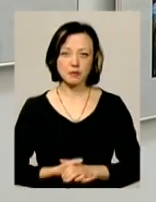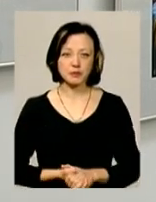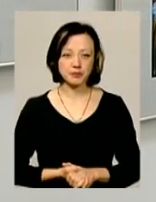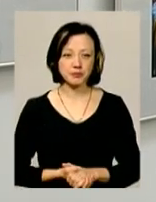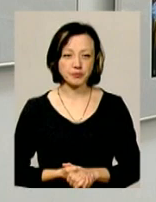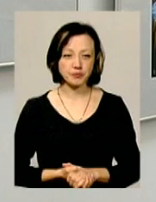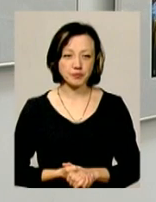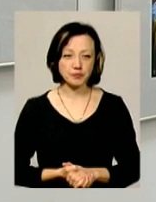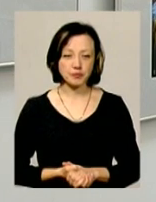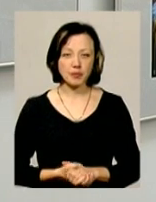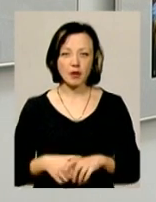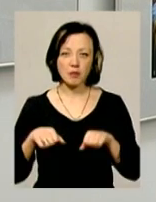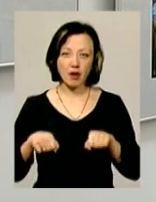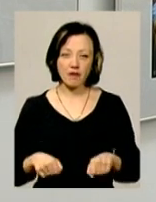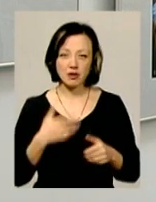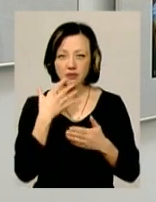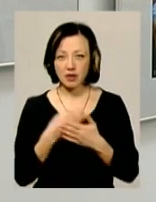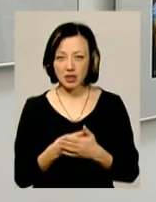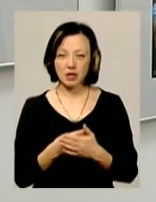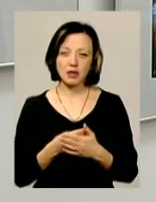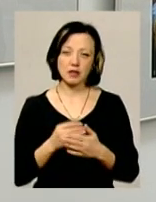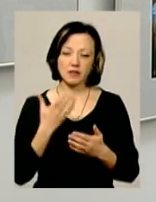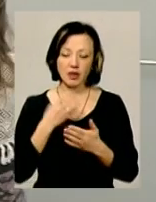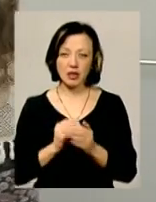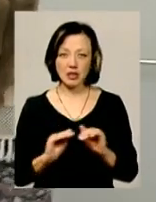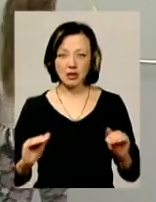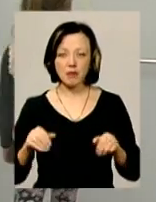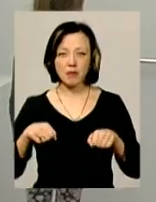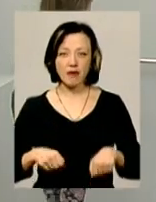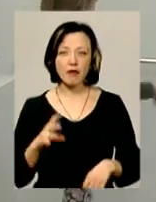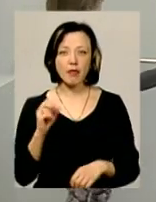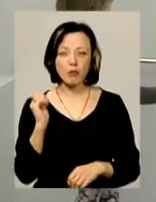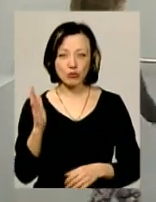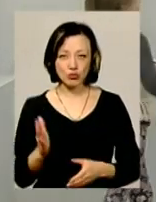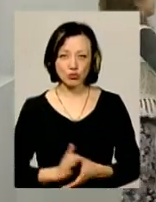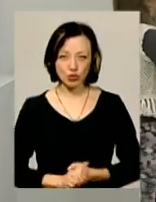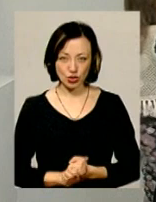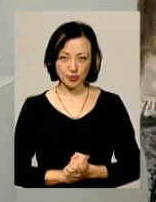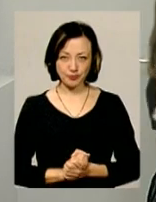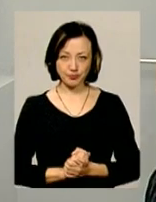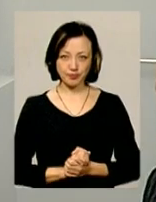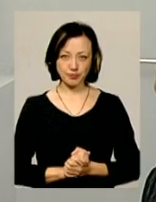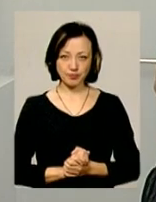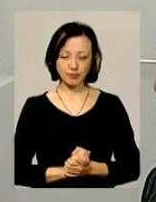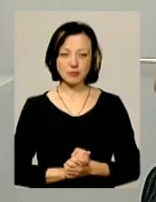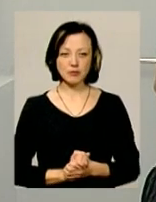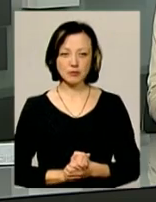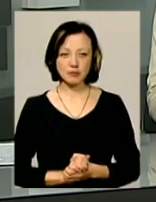отстаивать права свої, права своїх дітей, права на будущее. Тетяна Ворожцова, Віктор Кривий, новини Поділля,